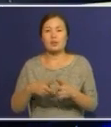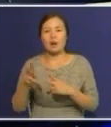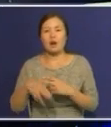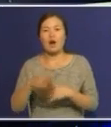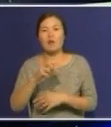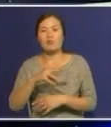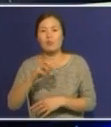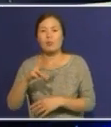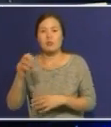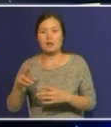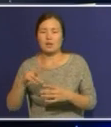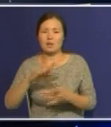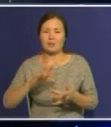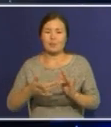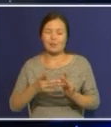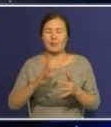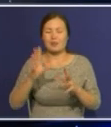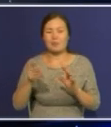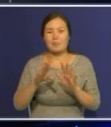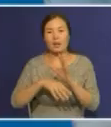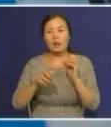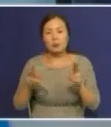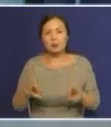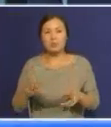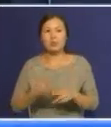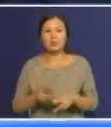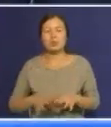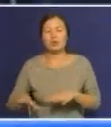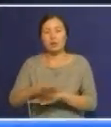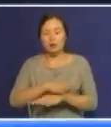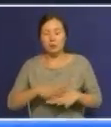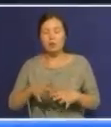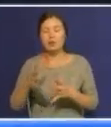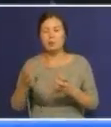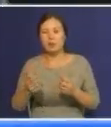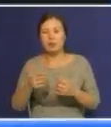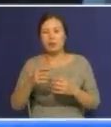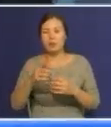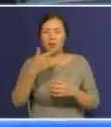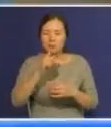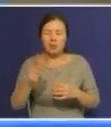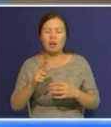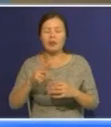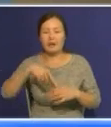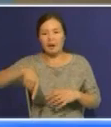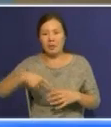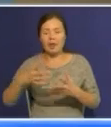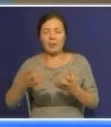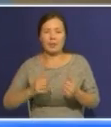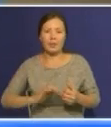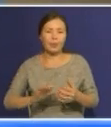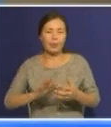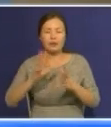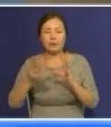автоматики, телемеханики, связи, систем безопасности и оборудования для предприятий нефтегазового комплекса. В ходе посещения